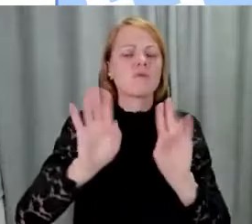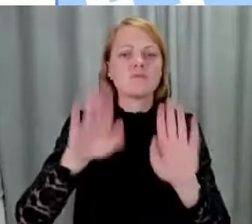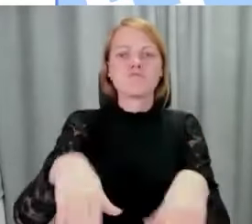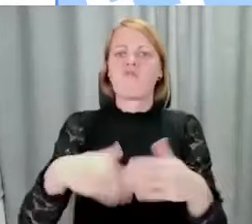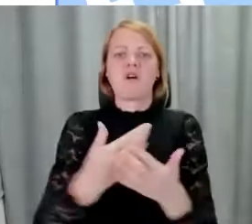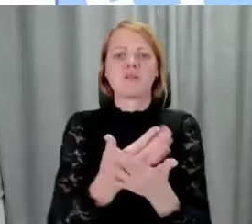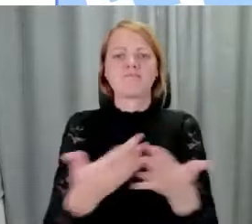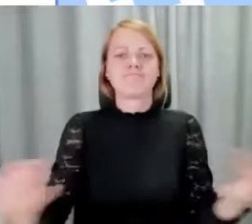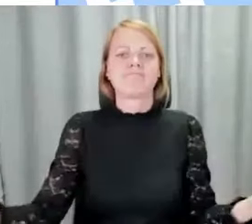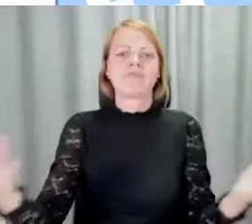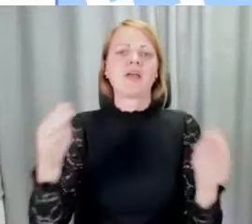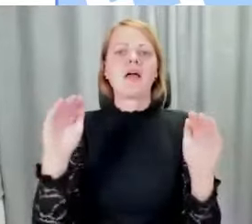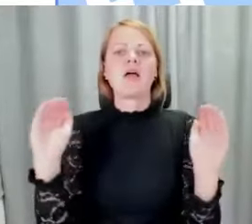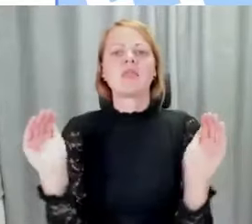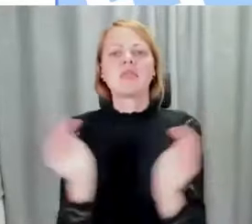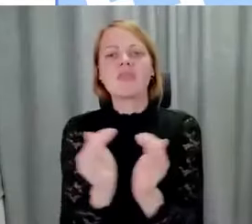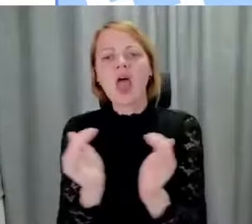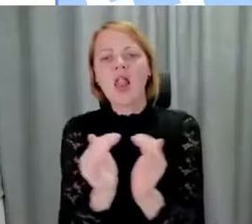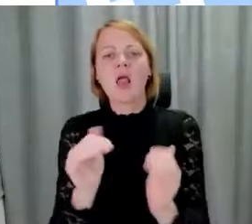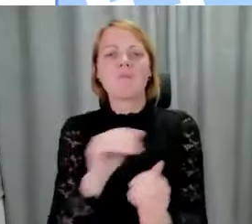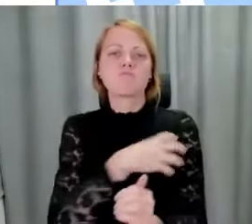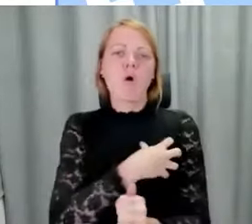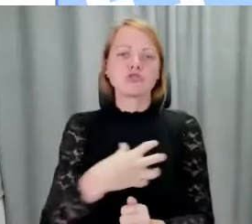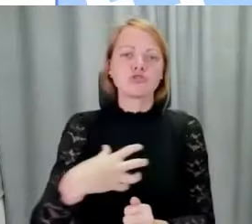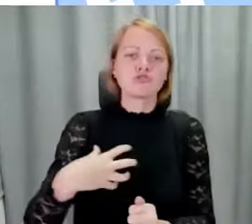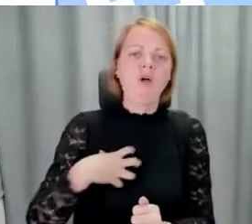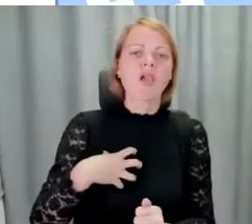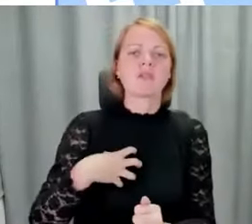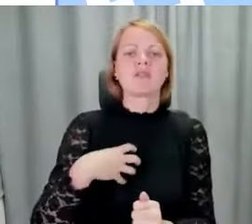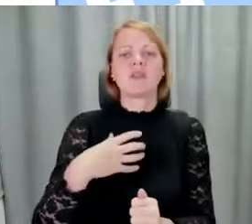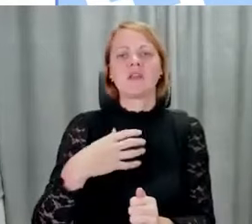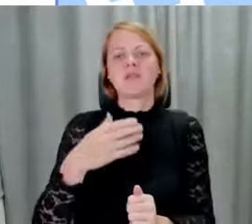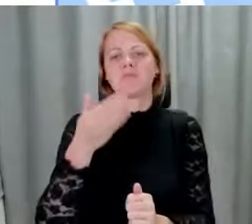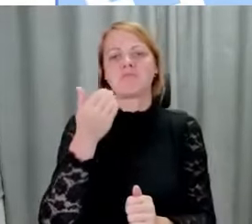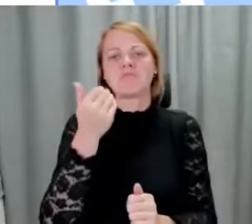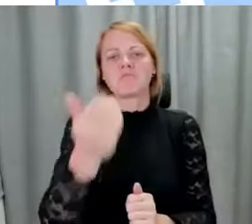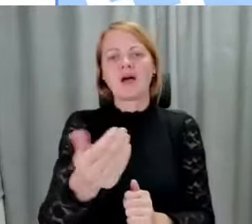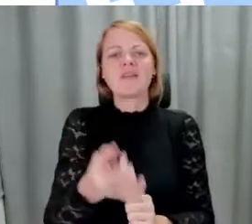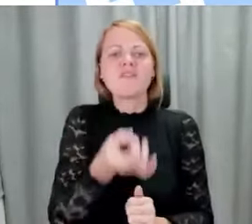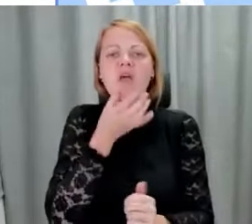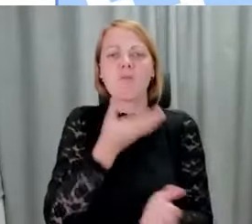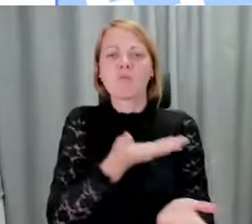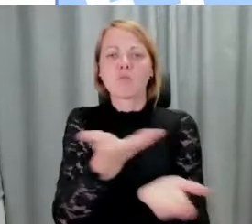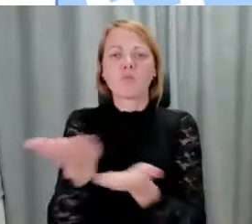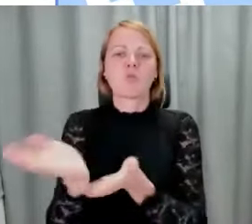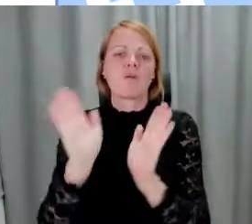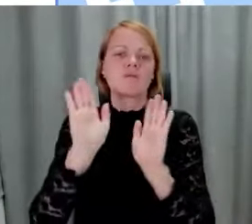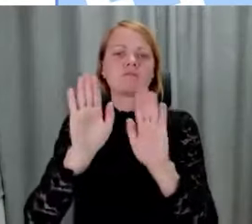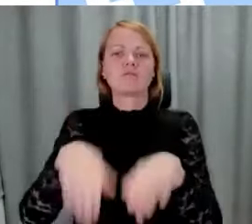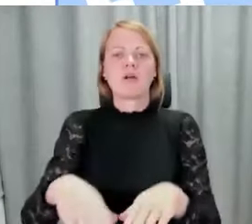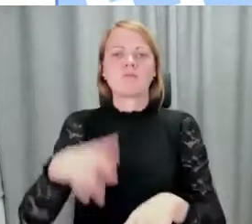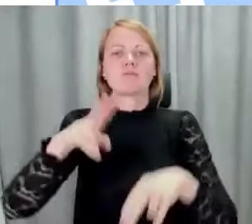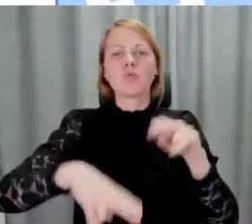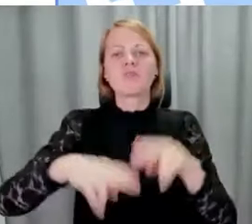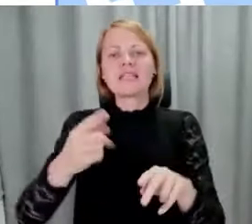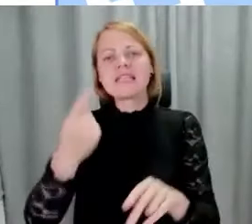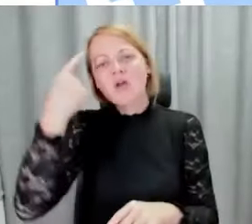skaitā neliedz ne pašvaldībai, ne jebkuram būvniecības ierosinātājam šobrīd paredzēt, kad, nezinu,